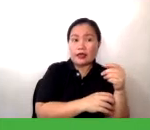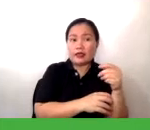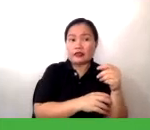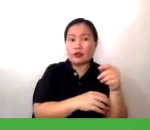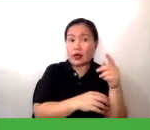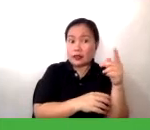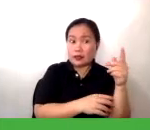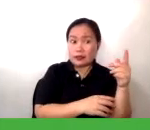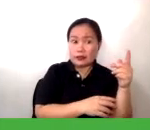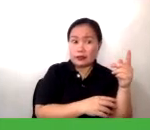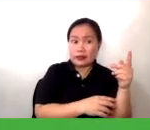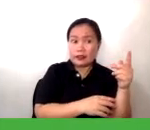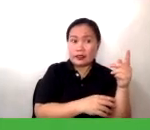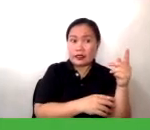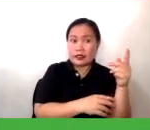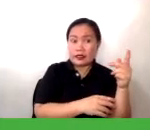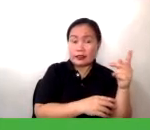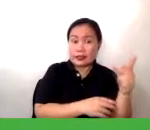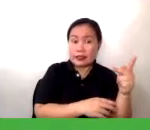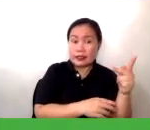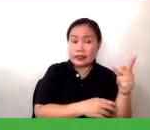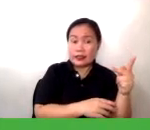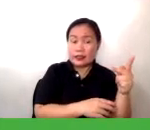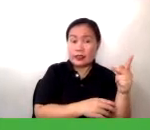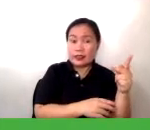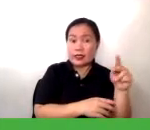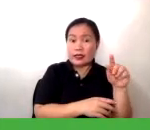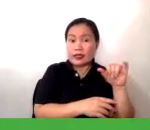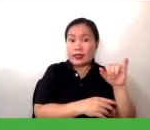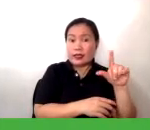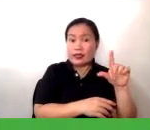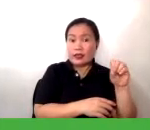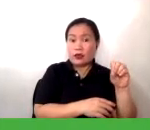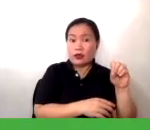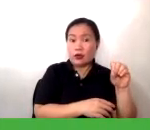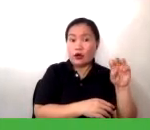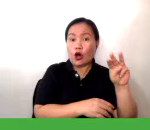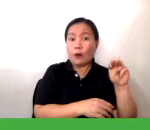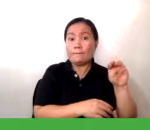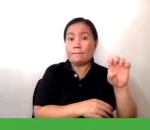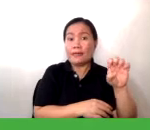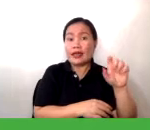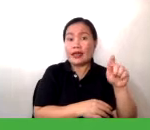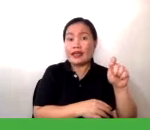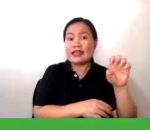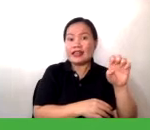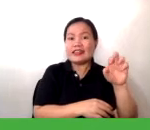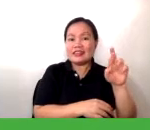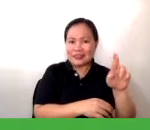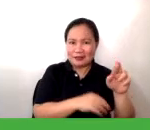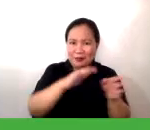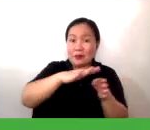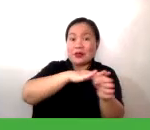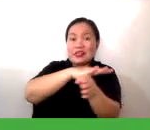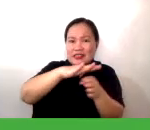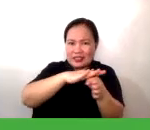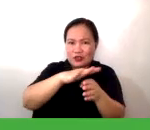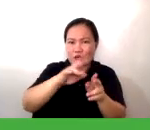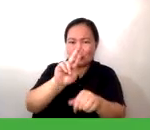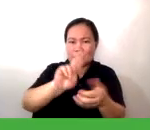km. Kilometer. Okay? Kilometer. Kasi meter is the basic unit. And